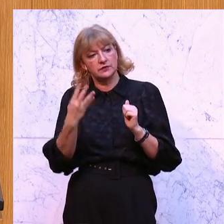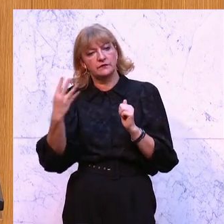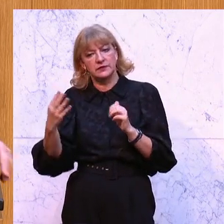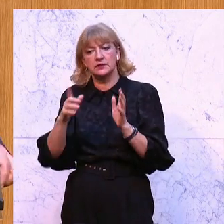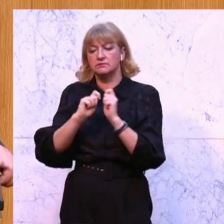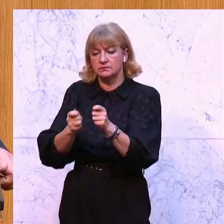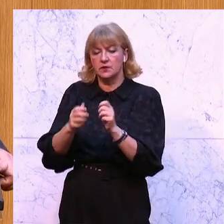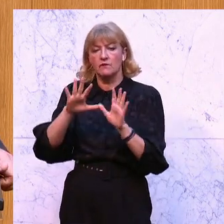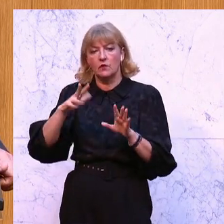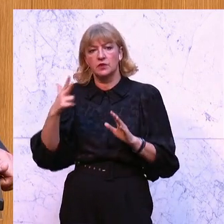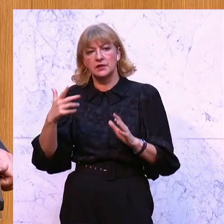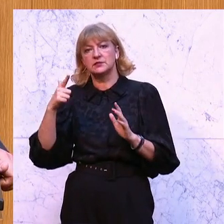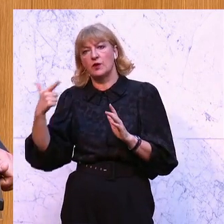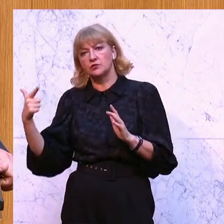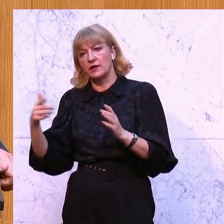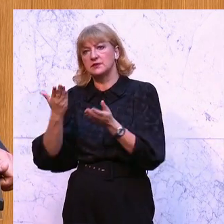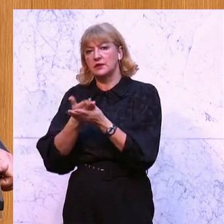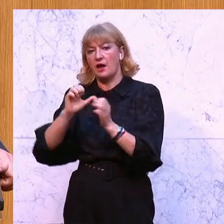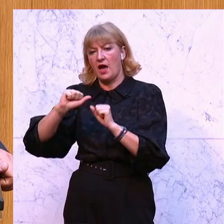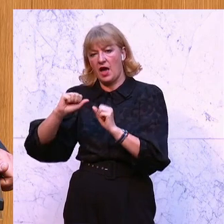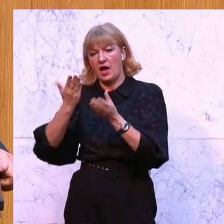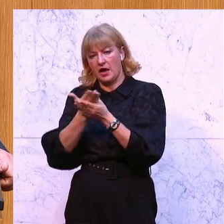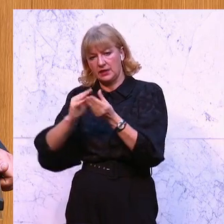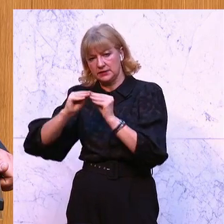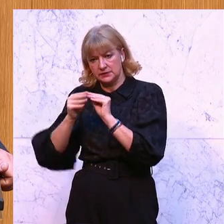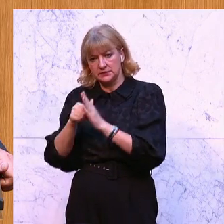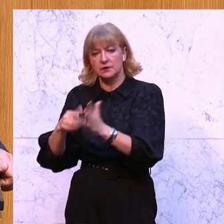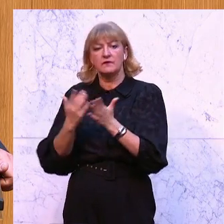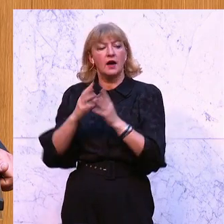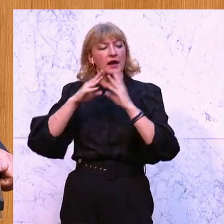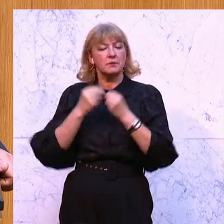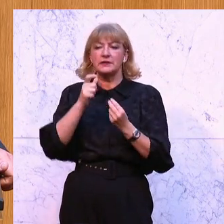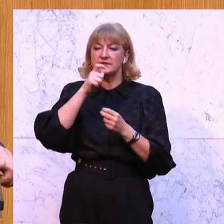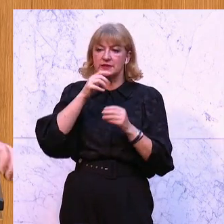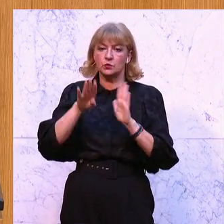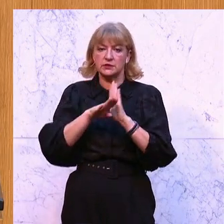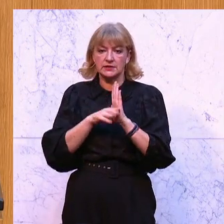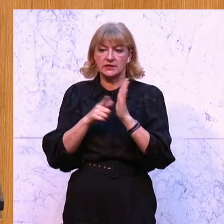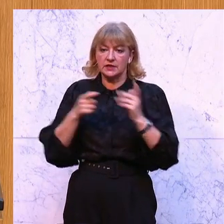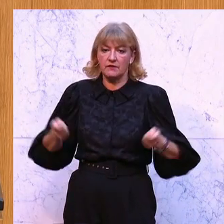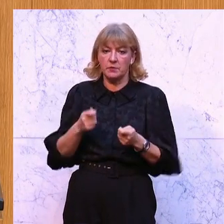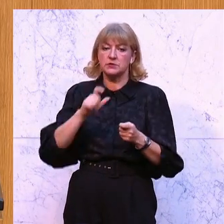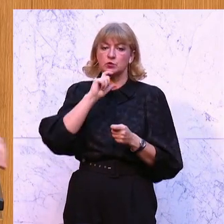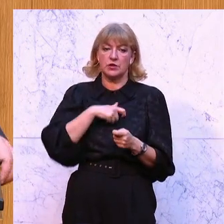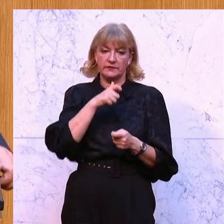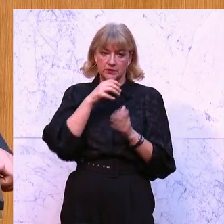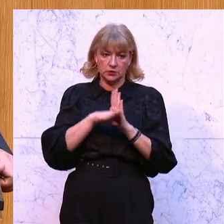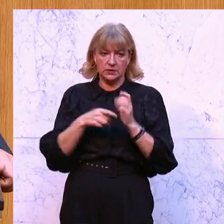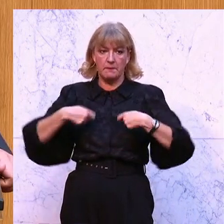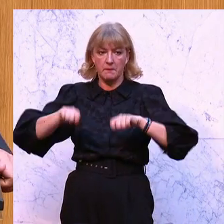Antrag 3533a betreffend ein Bundesgesetz, mit dem das Allgemeine Sozialversicherungsgesetz, das Gewerbliche Sozialversicherungsgesetz,